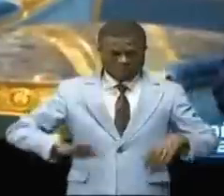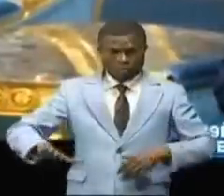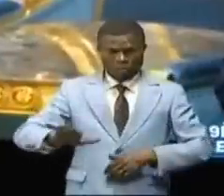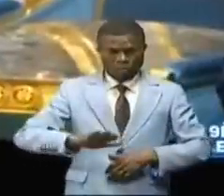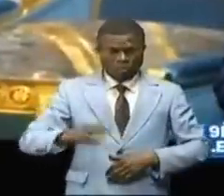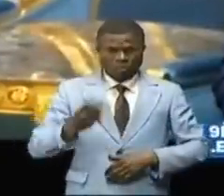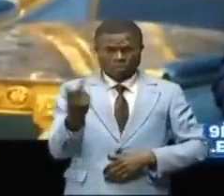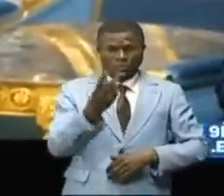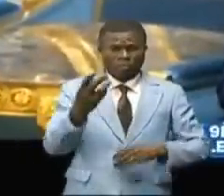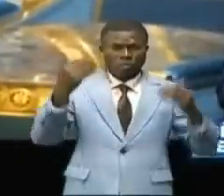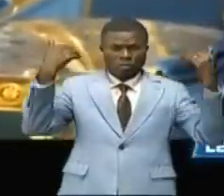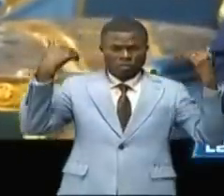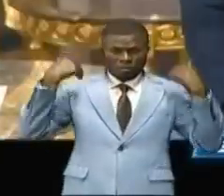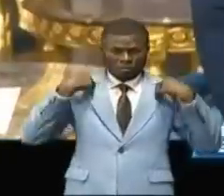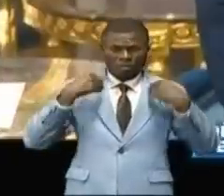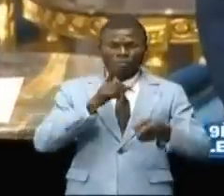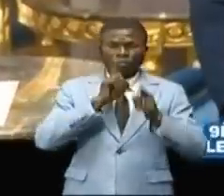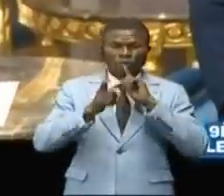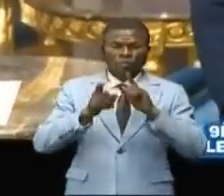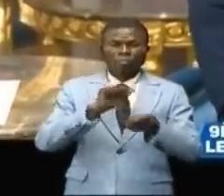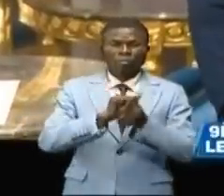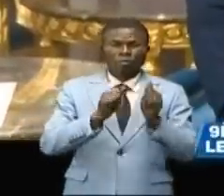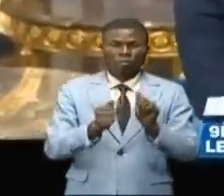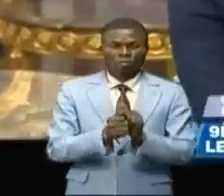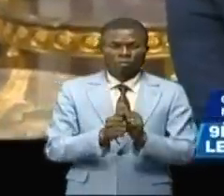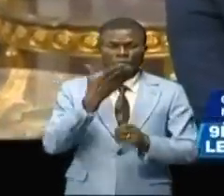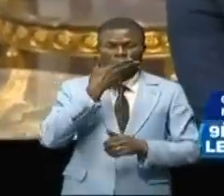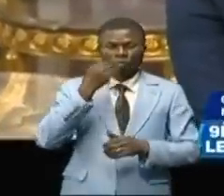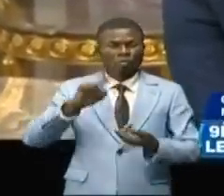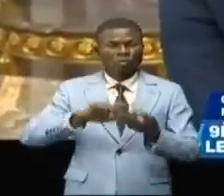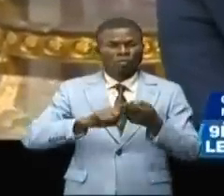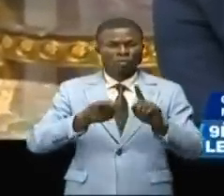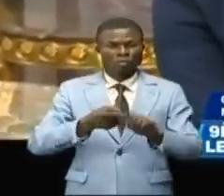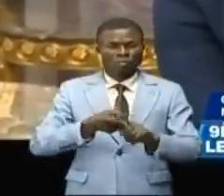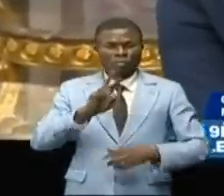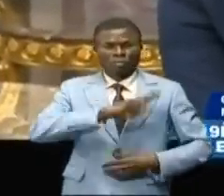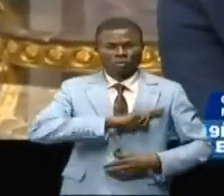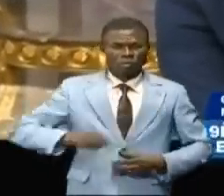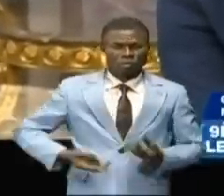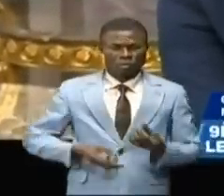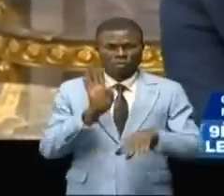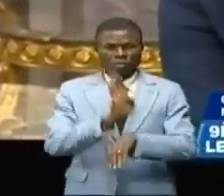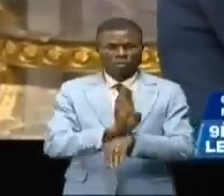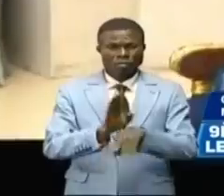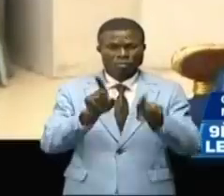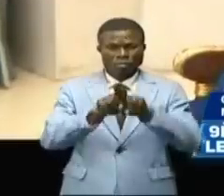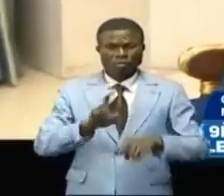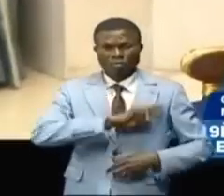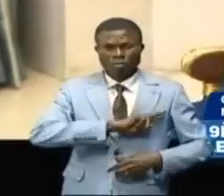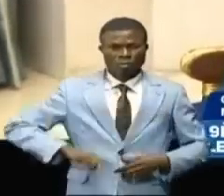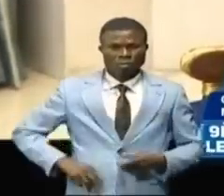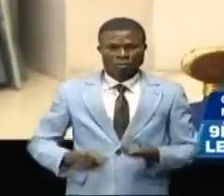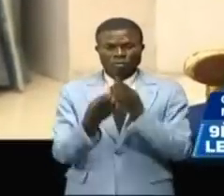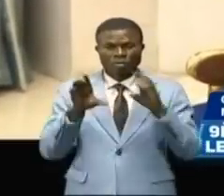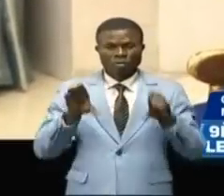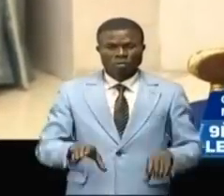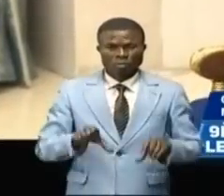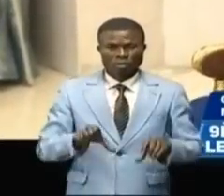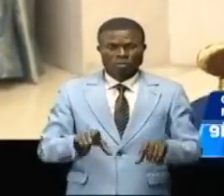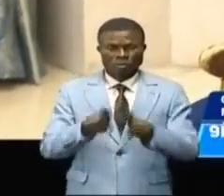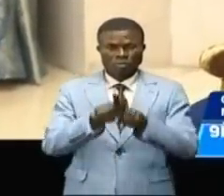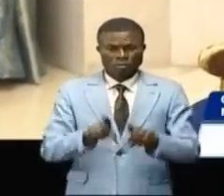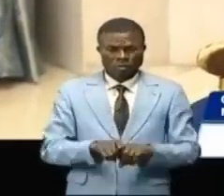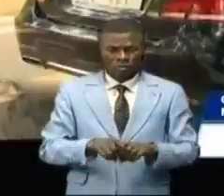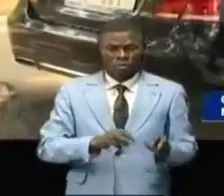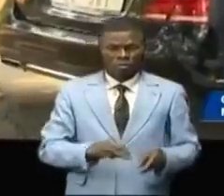Les deux personnalités ont évoqué les excellentes relations entre la République du Congo et la République démocratique du Congo et les voies